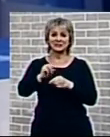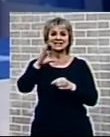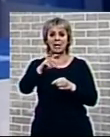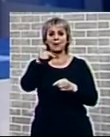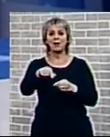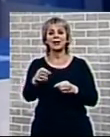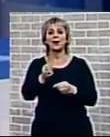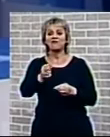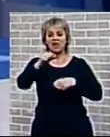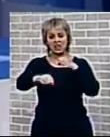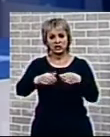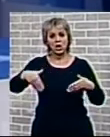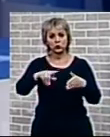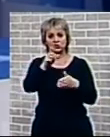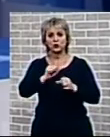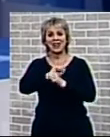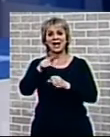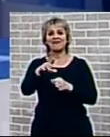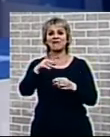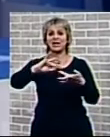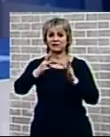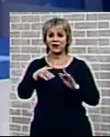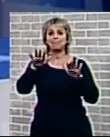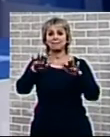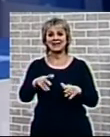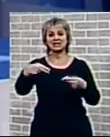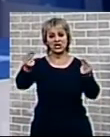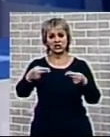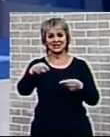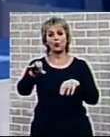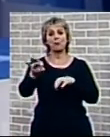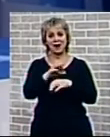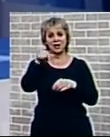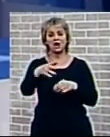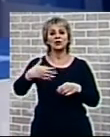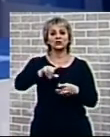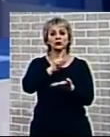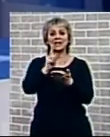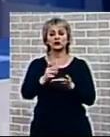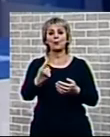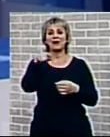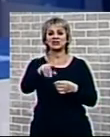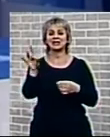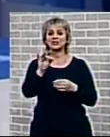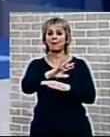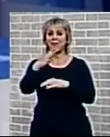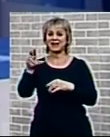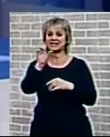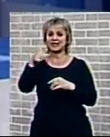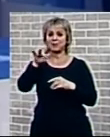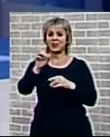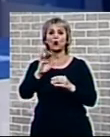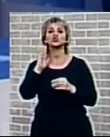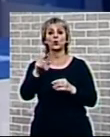собак, велодорожки, зона отдыха с Wi-Fi и даже место для регистрации брака. Все это должно появиться в ростовском парке Сабино